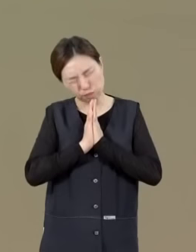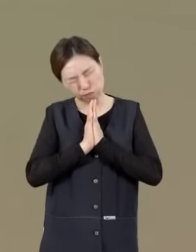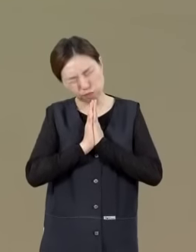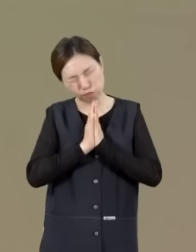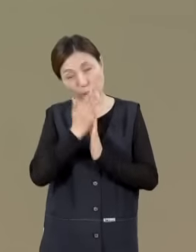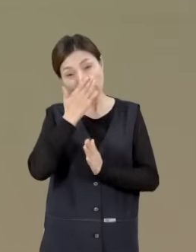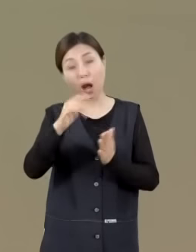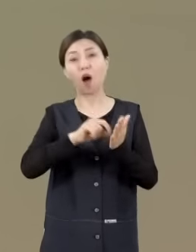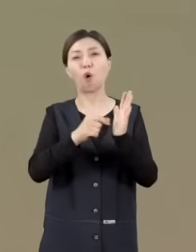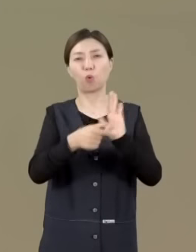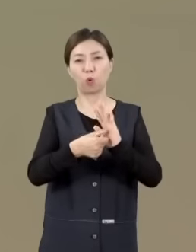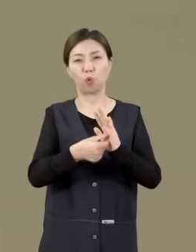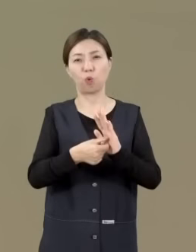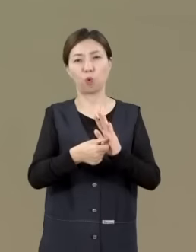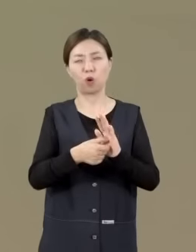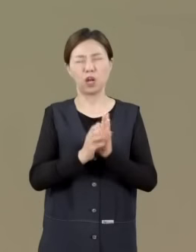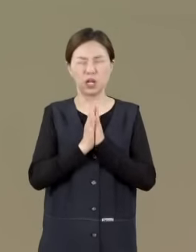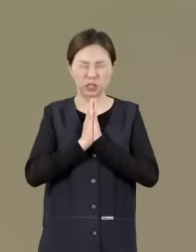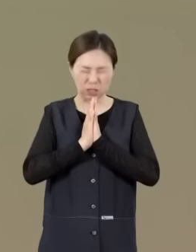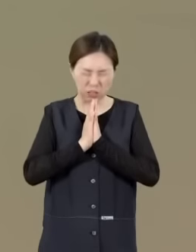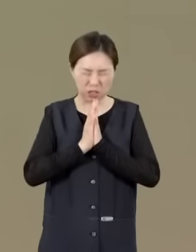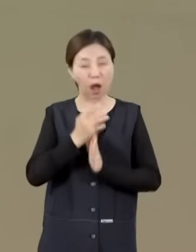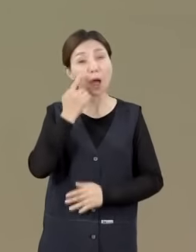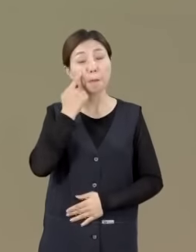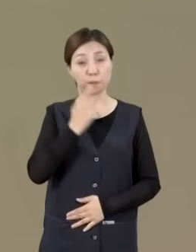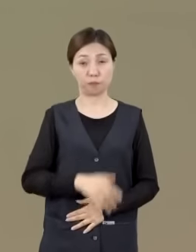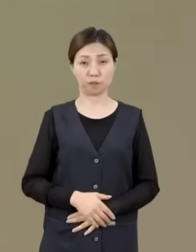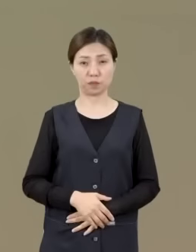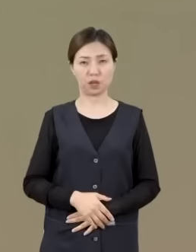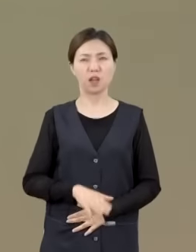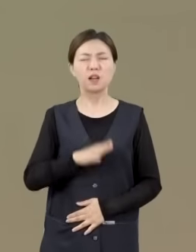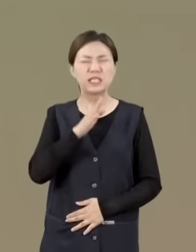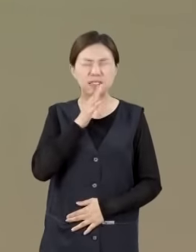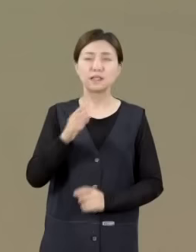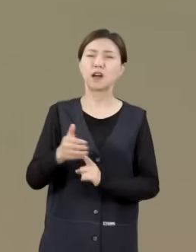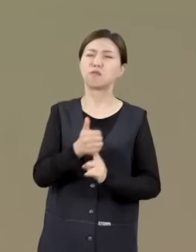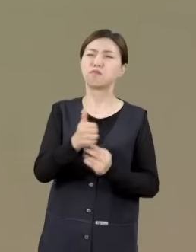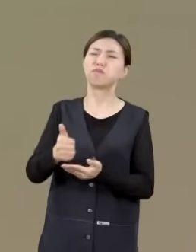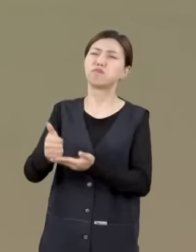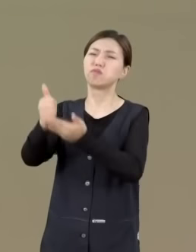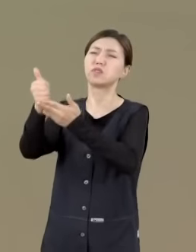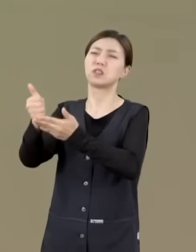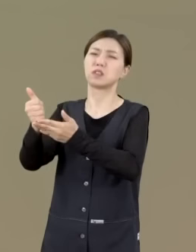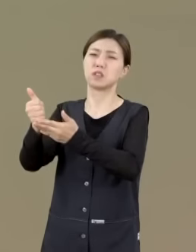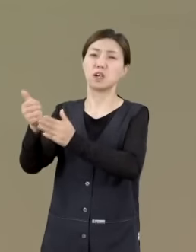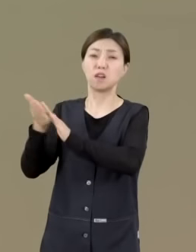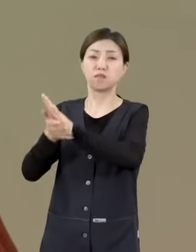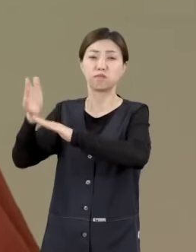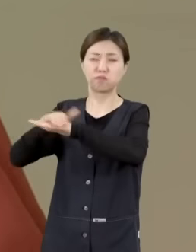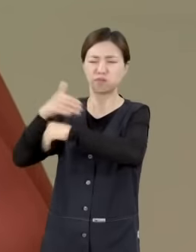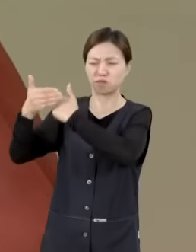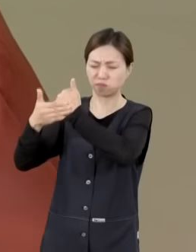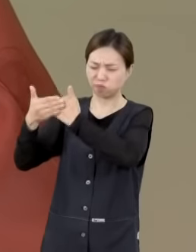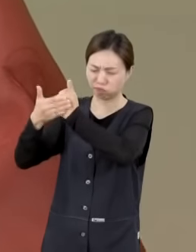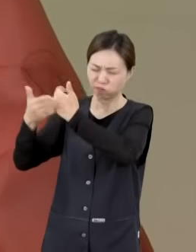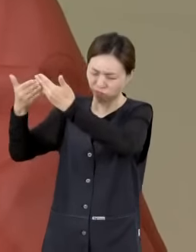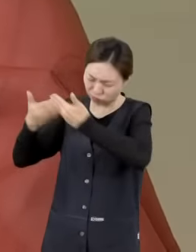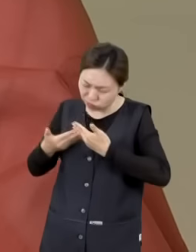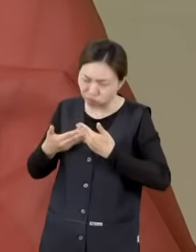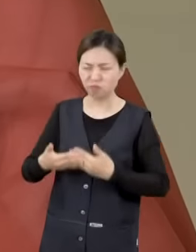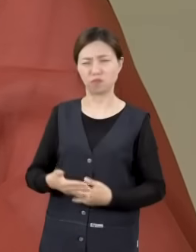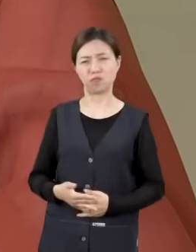그러면 가피를 입지 않을 수가 없다라는 말씀을 제가